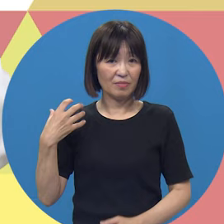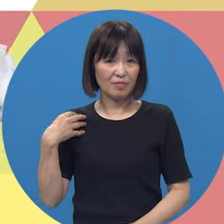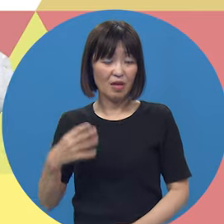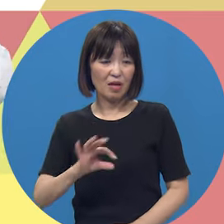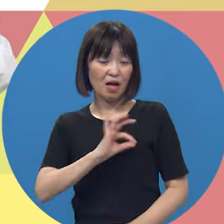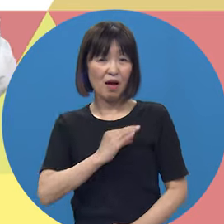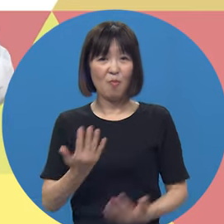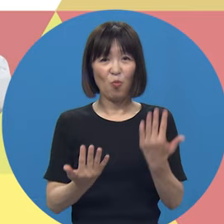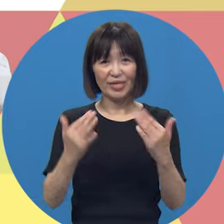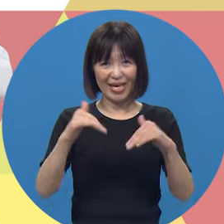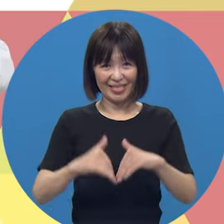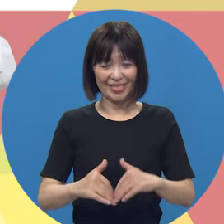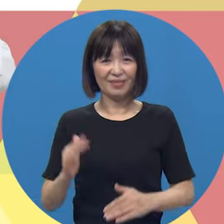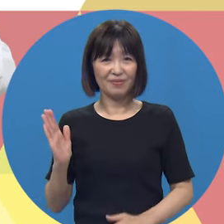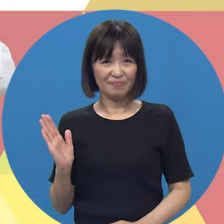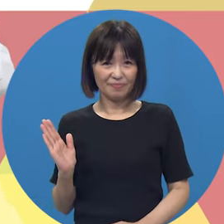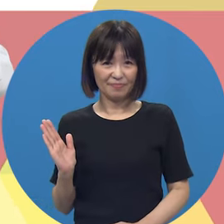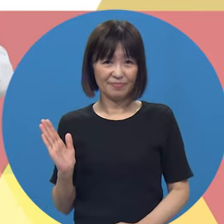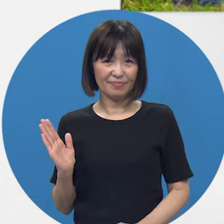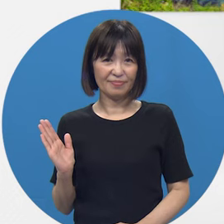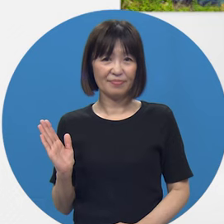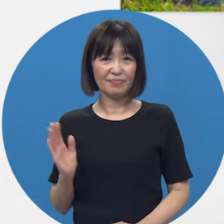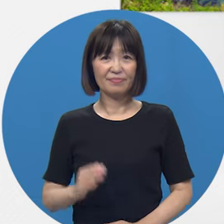の森谷香菜です。